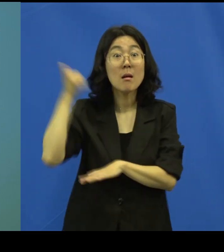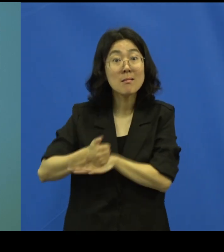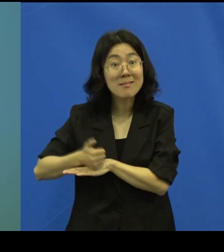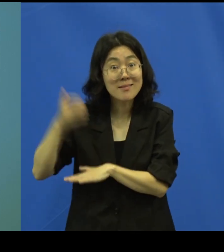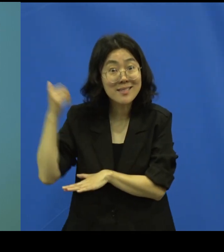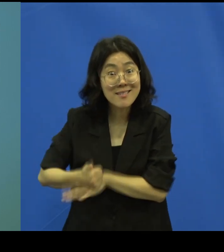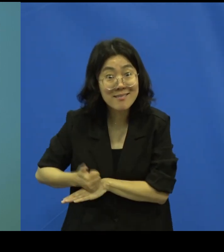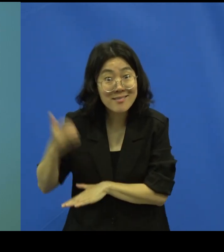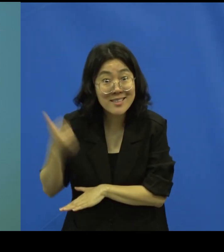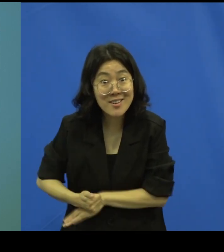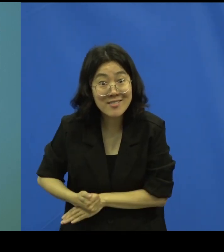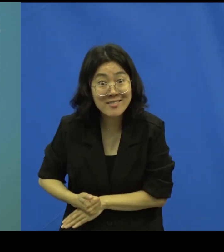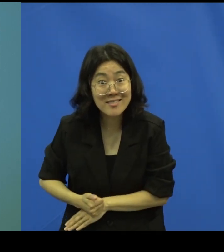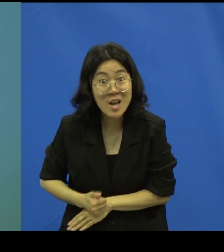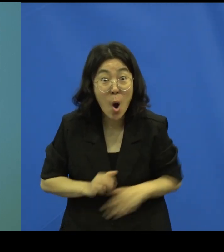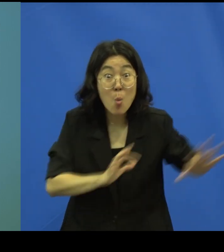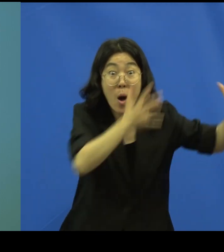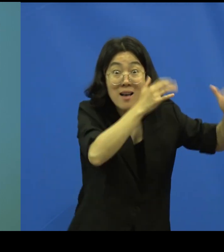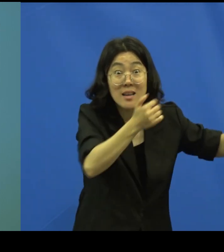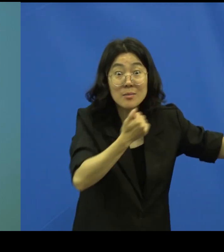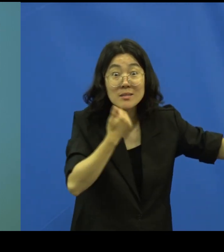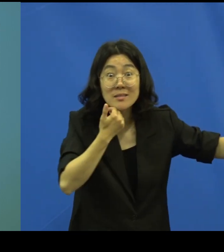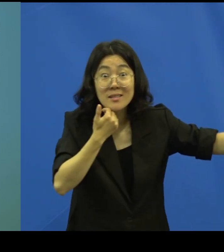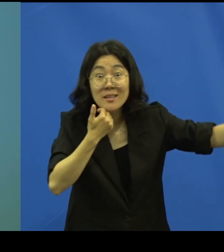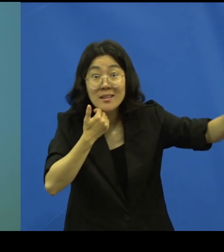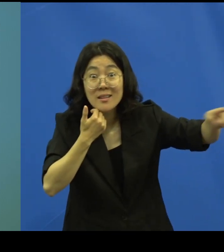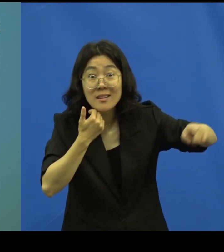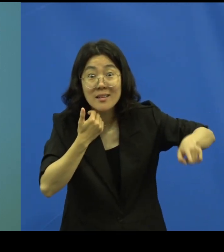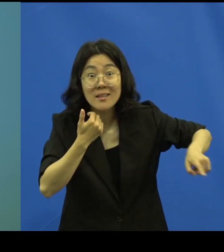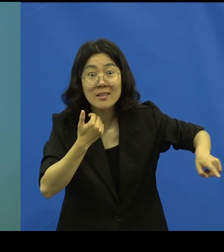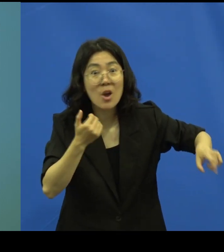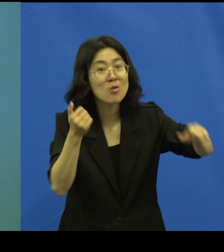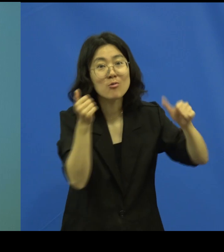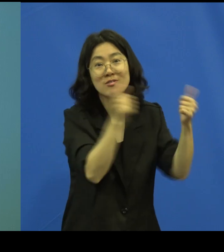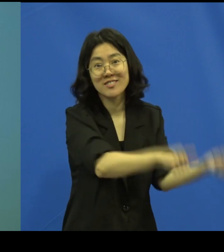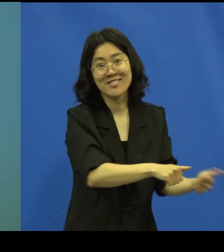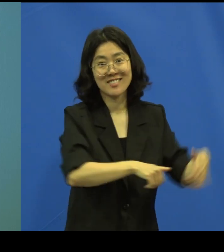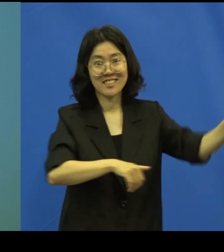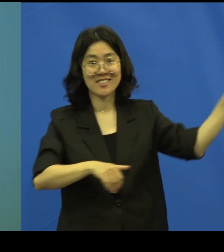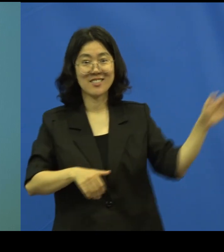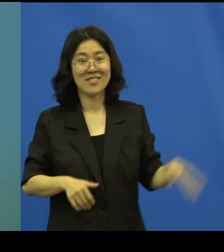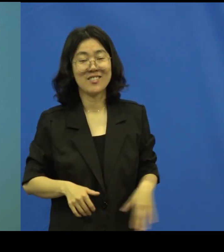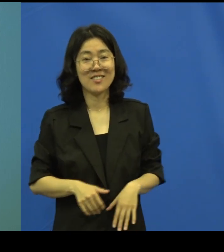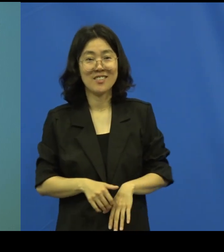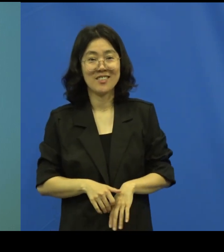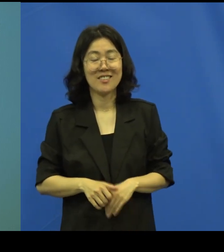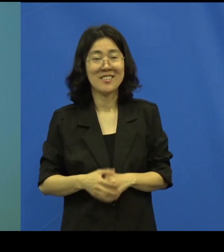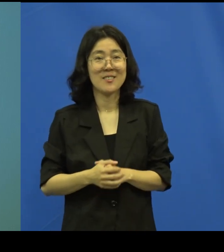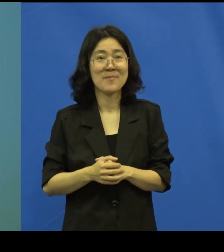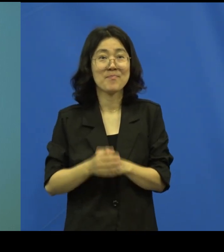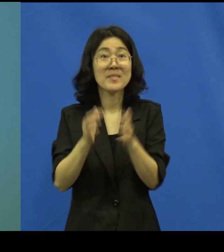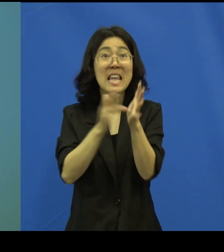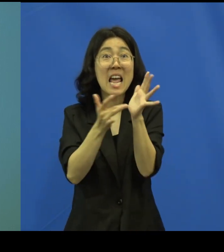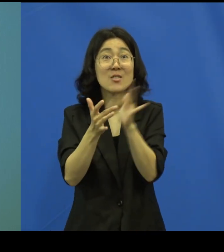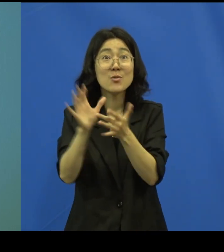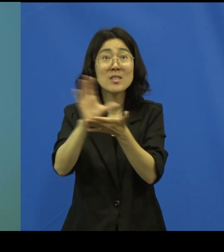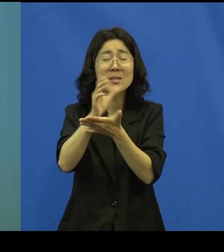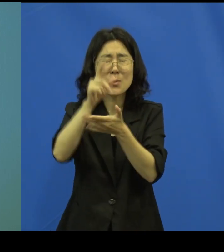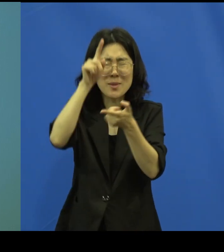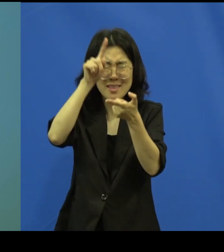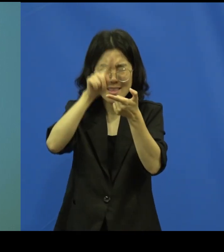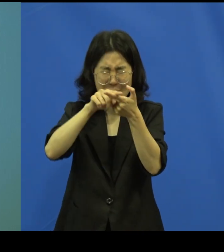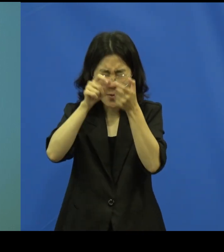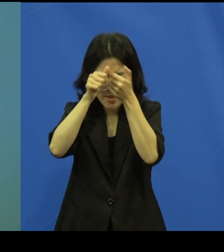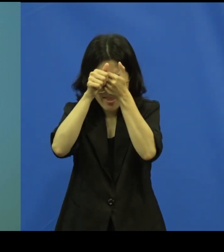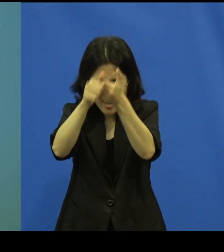여러분, 용맹한 사자를 따르기는 좋지만 어린 양을 따르는 삶은 쉽지 않습니다. 죽임을 당한 어린 양을 따르는 일은 영적인 눈을 뜨지